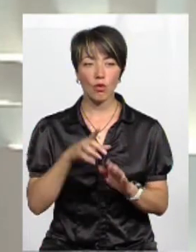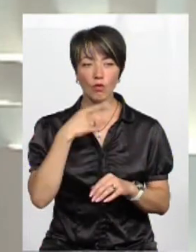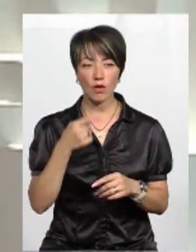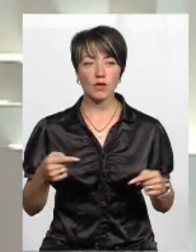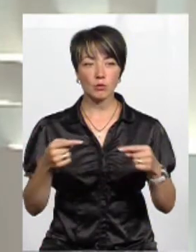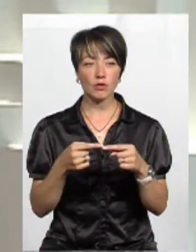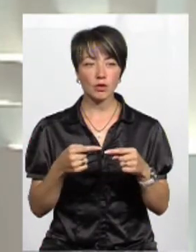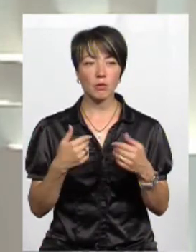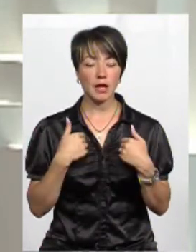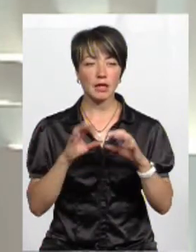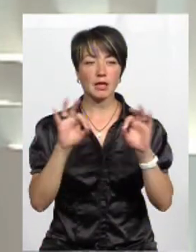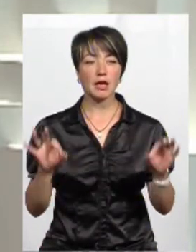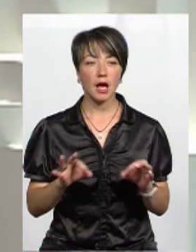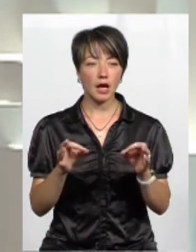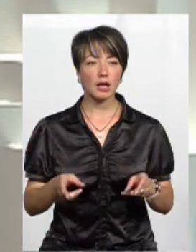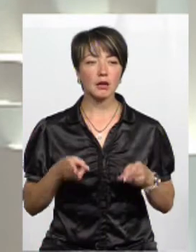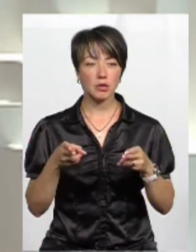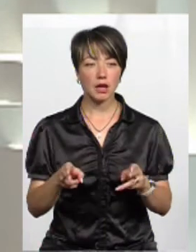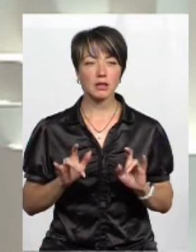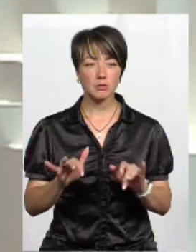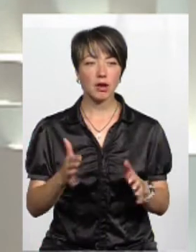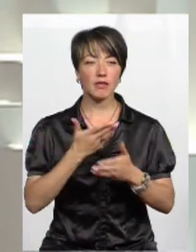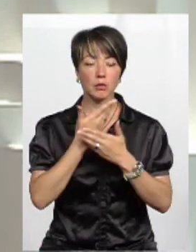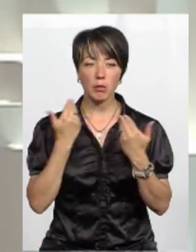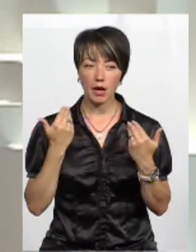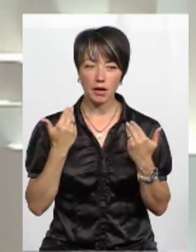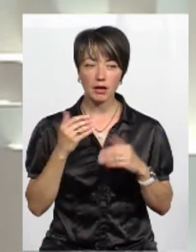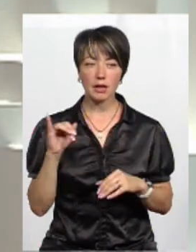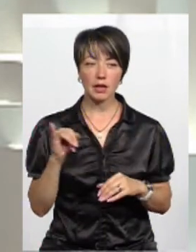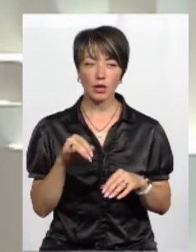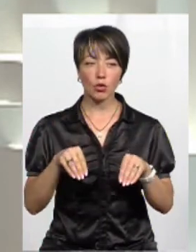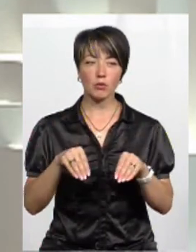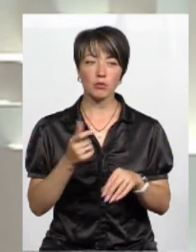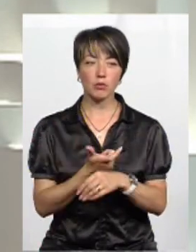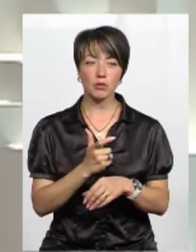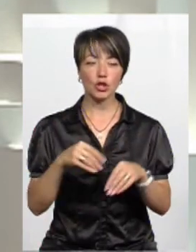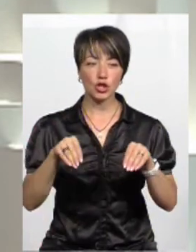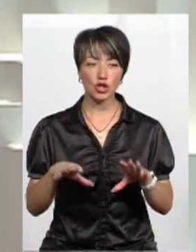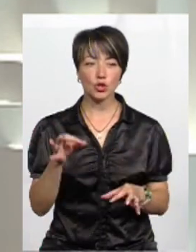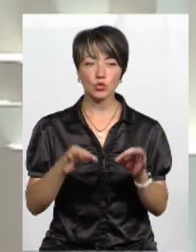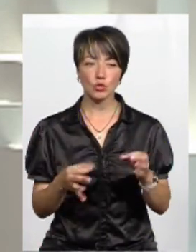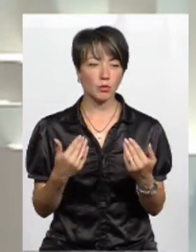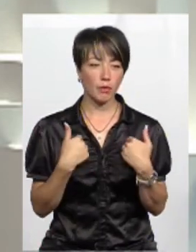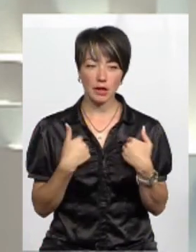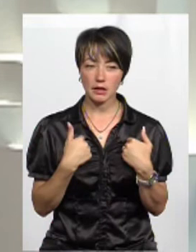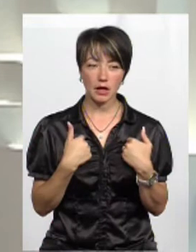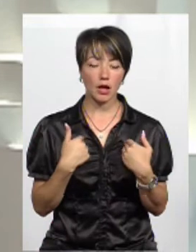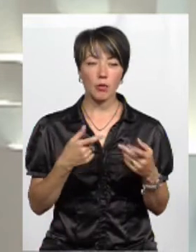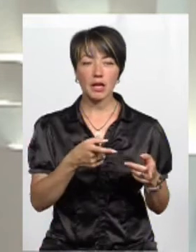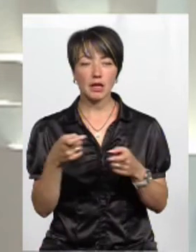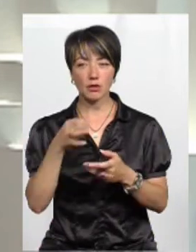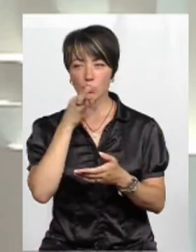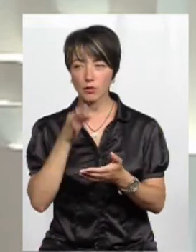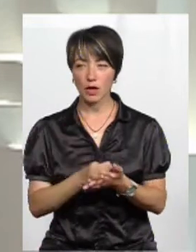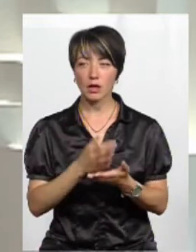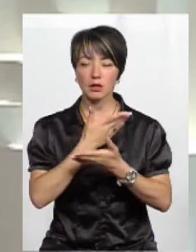що відповідно до мене ніяких кримінальних впроваджень немає і ухвал рішень суду щодо мене до притягнення